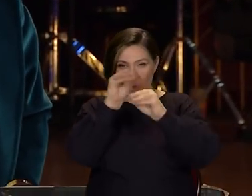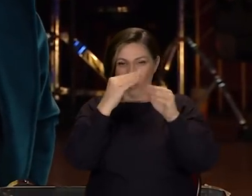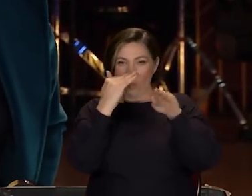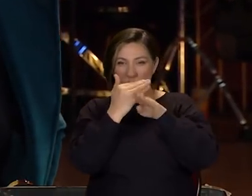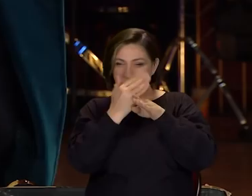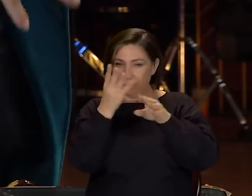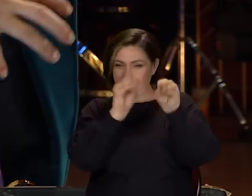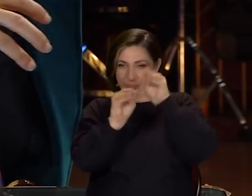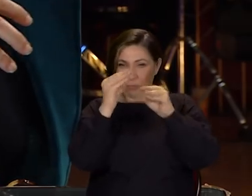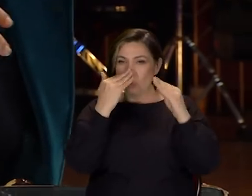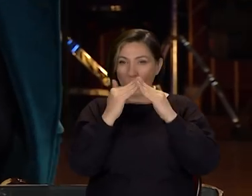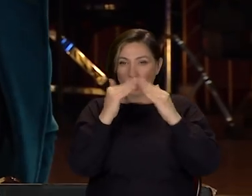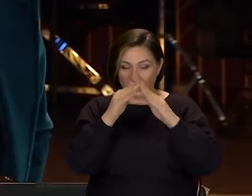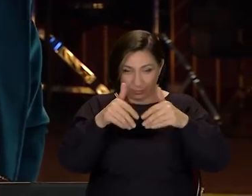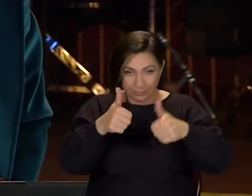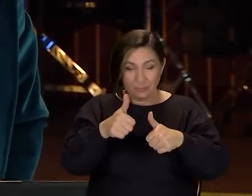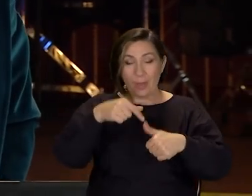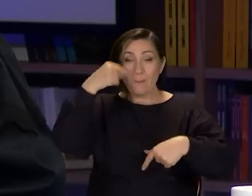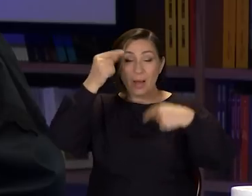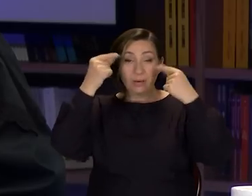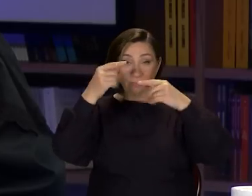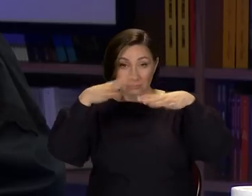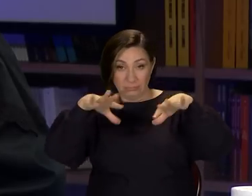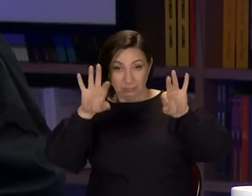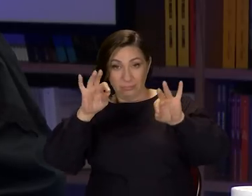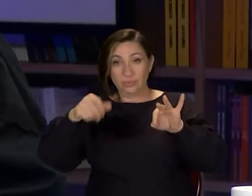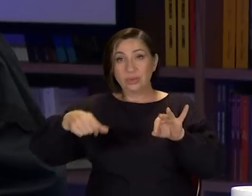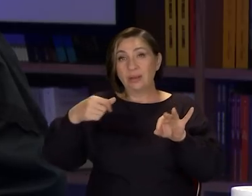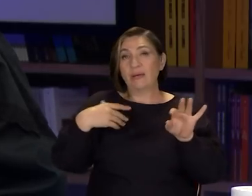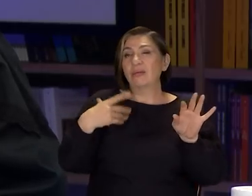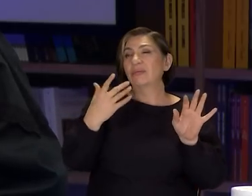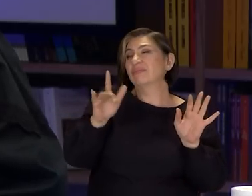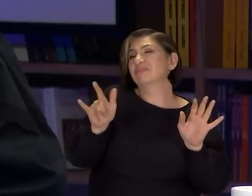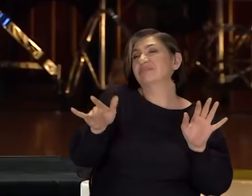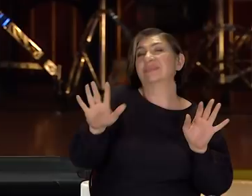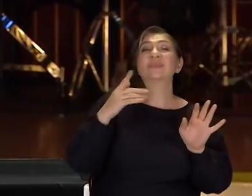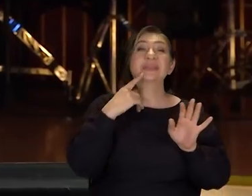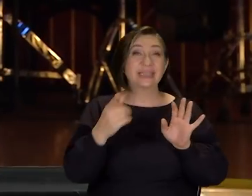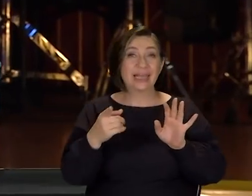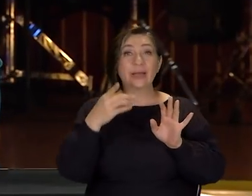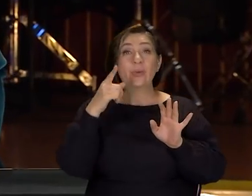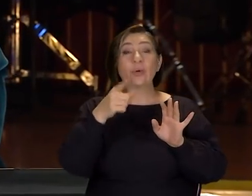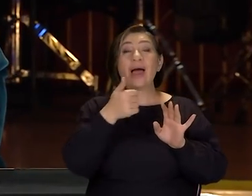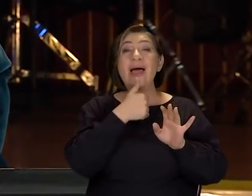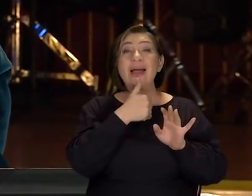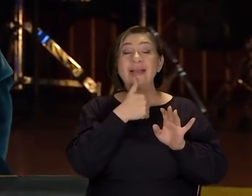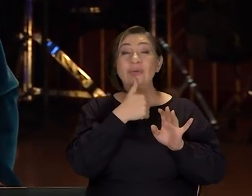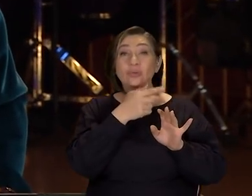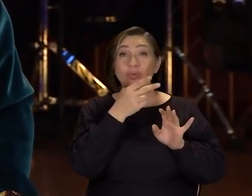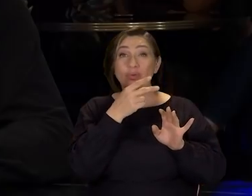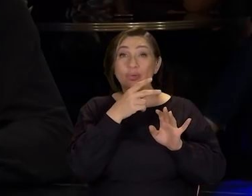saç yapılacak? Bilmem ne. Ve hani en ilgilenmiyorum diyen falan. Şimdi buna erkeğin